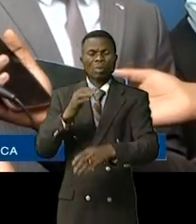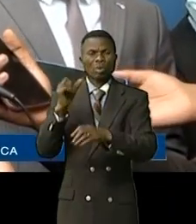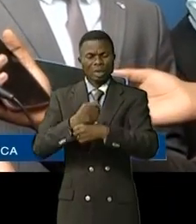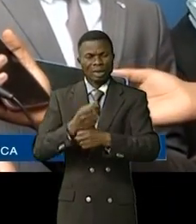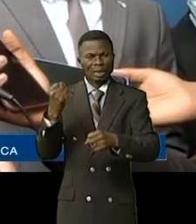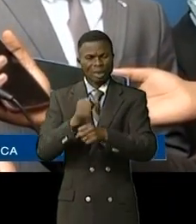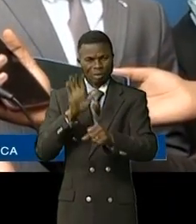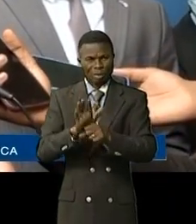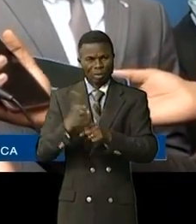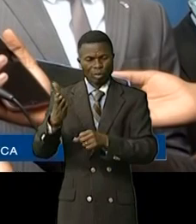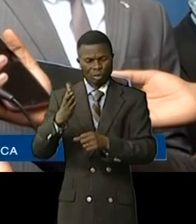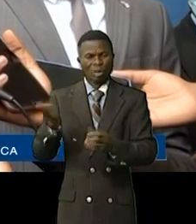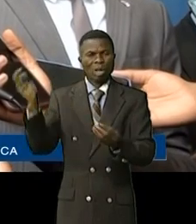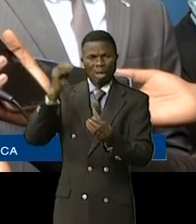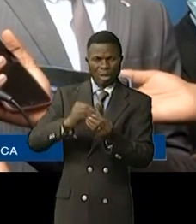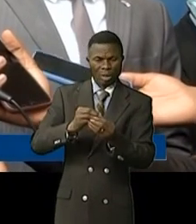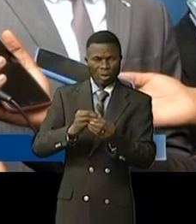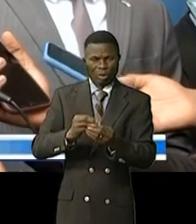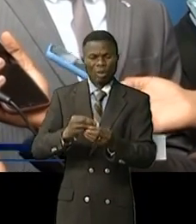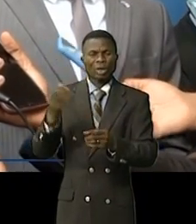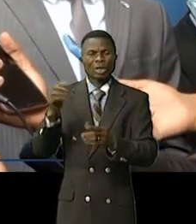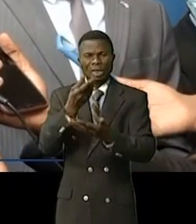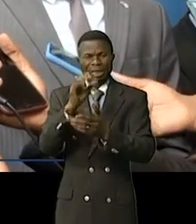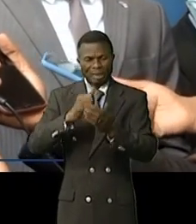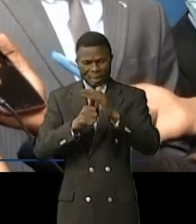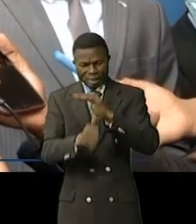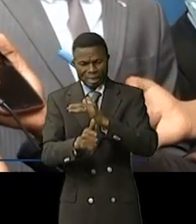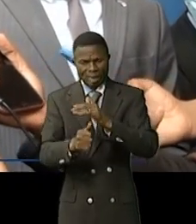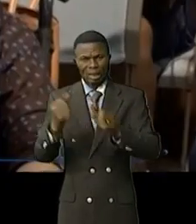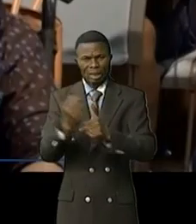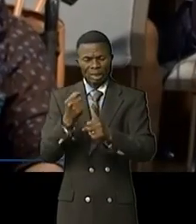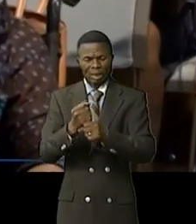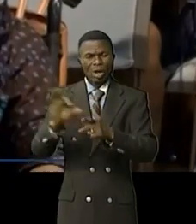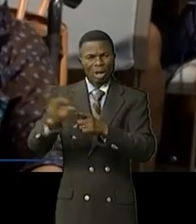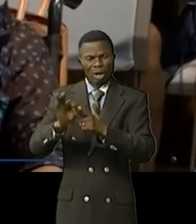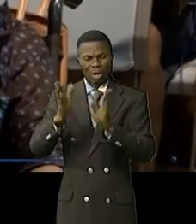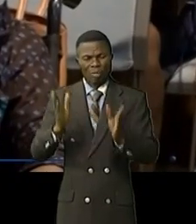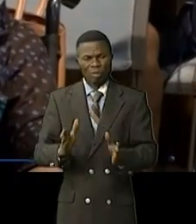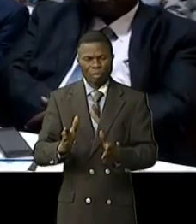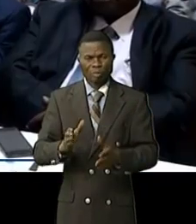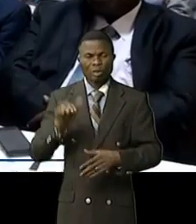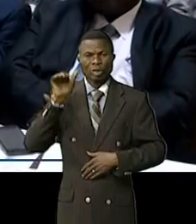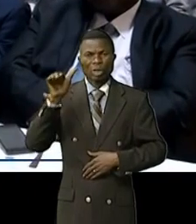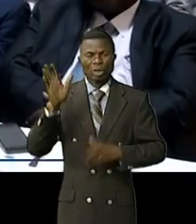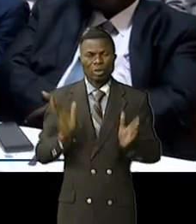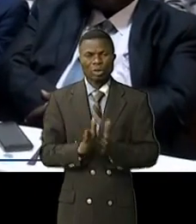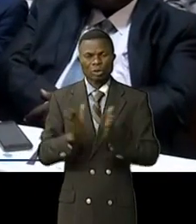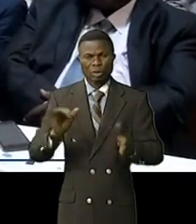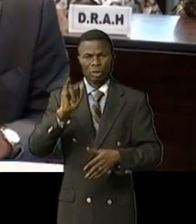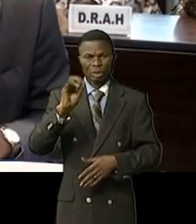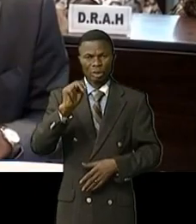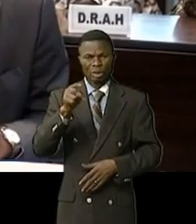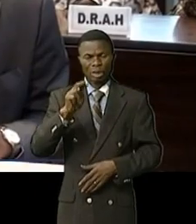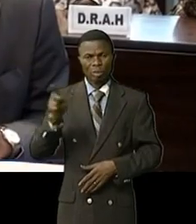allons perfectionner le cycle de gestion et formation des formateurs. Pour Patrick Kayembe, directeur général de l'INPP,